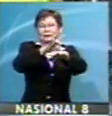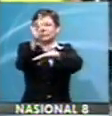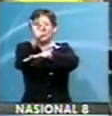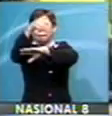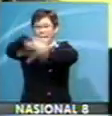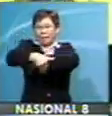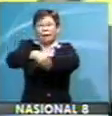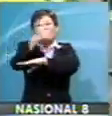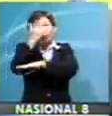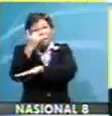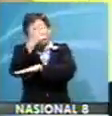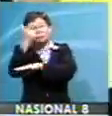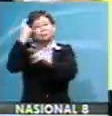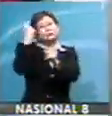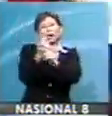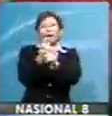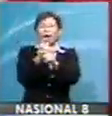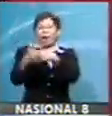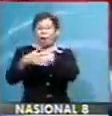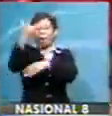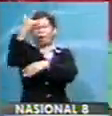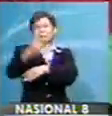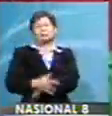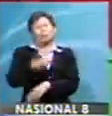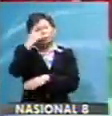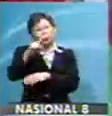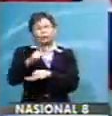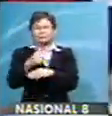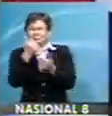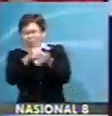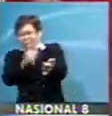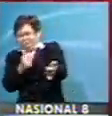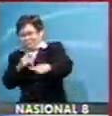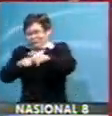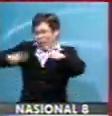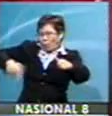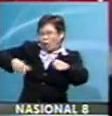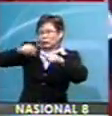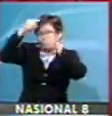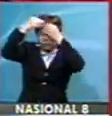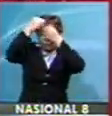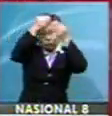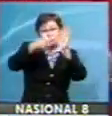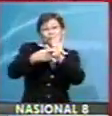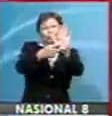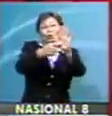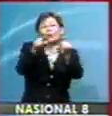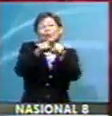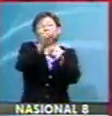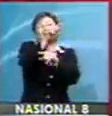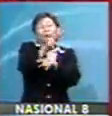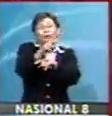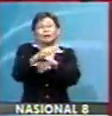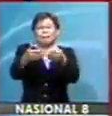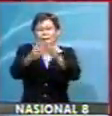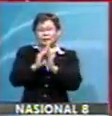8 malam kerana telah ditetapkan lebih awal ia bagi mengelakkan kelewatan waktu siaran seperti yang diminta pemegang